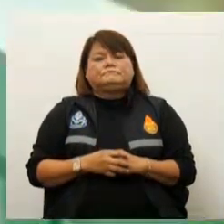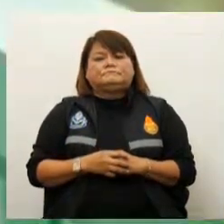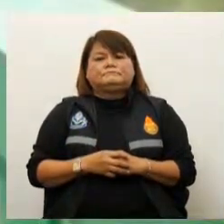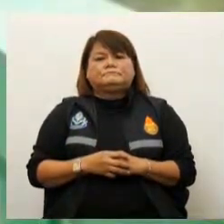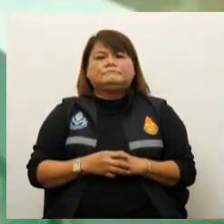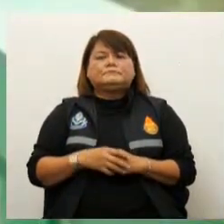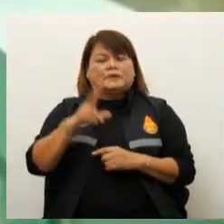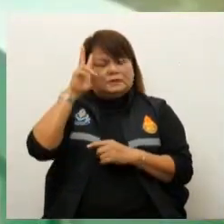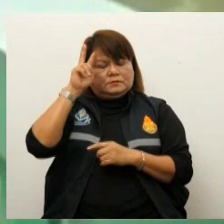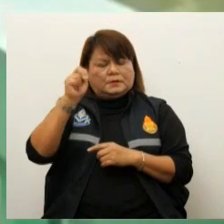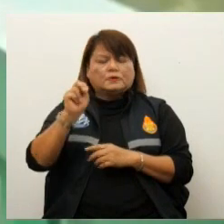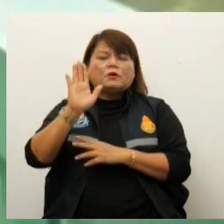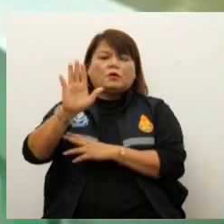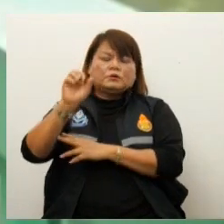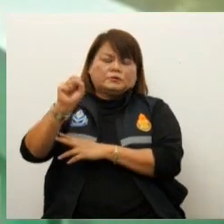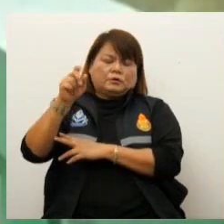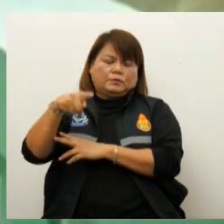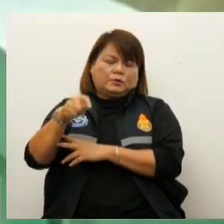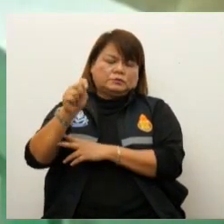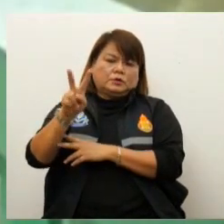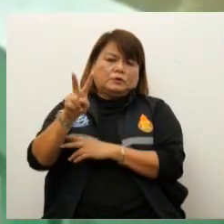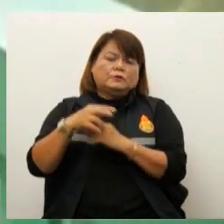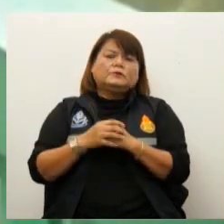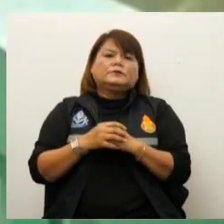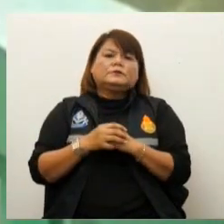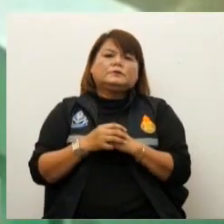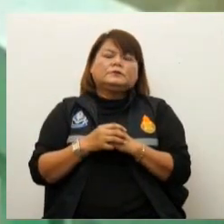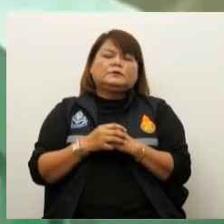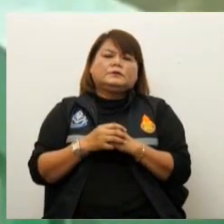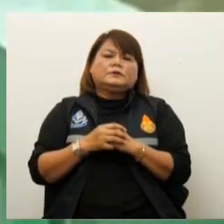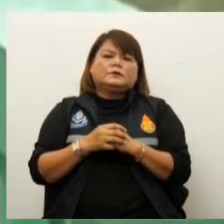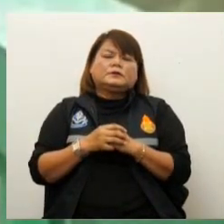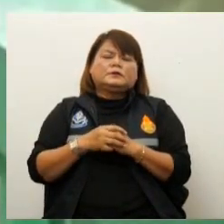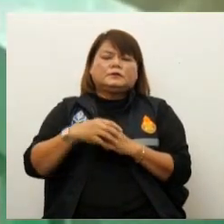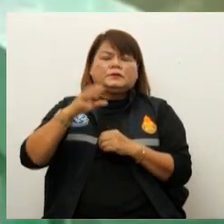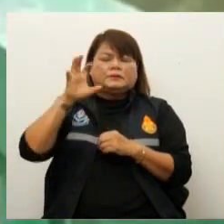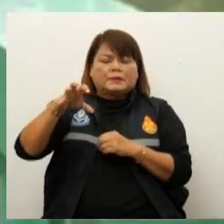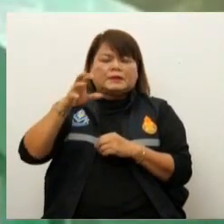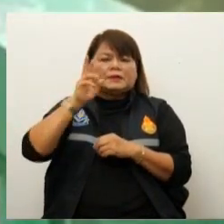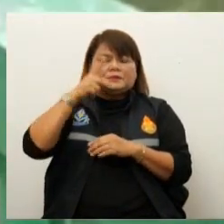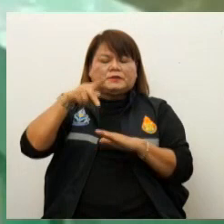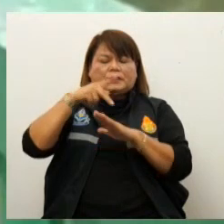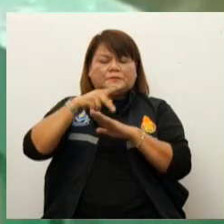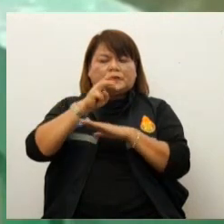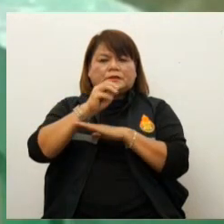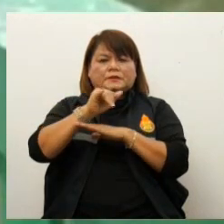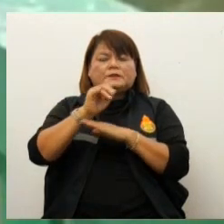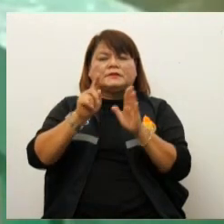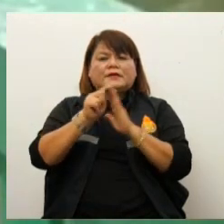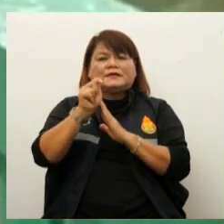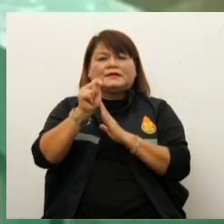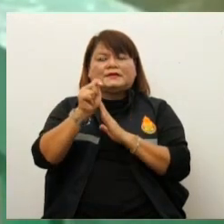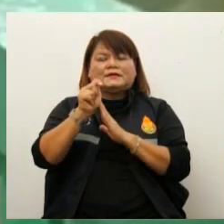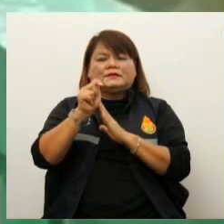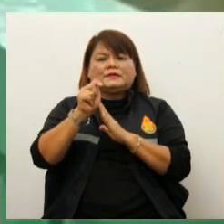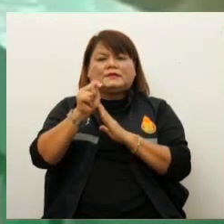จากนโยบายของสำนักงานคณะกรรมการการศึกษาขั้นพื้นฐานสำนักงานเขตพื้นที่การศึกษามัธยมศึกษาตากจึง